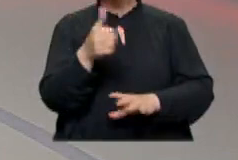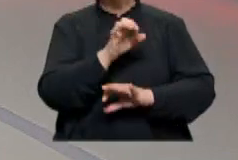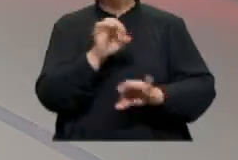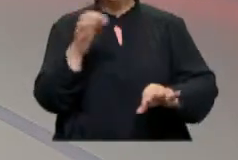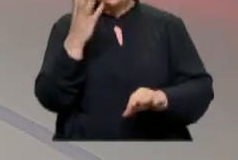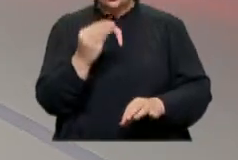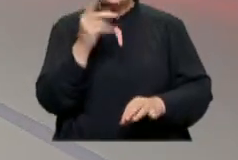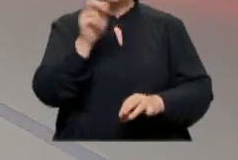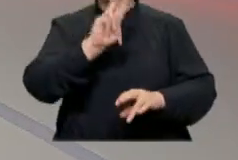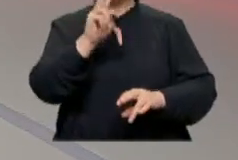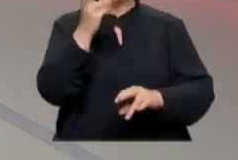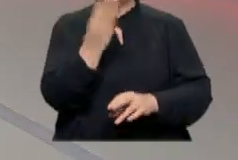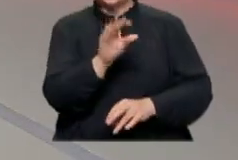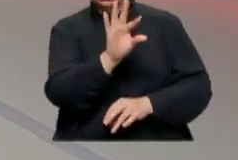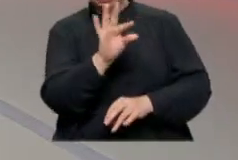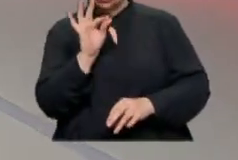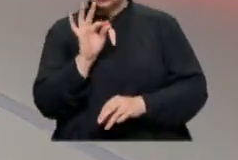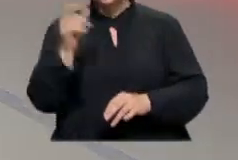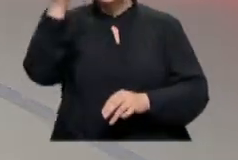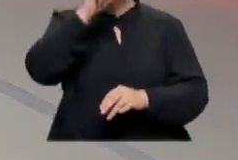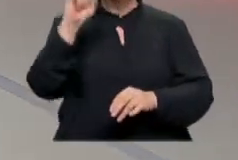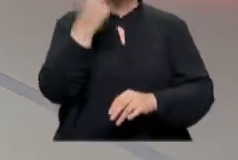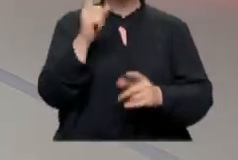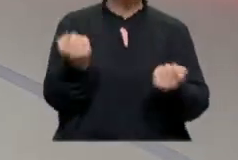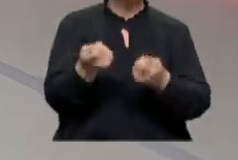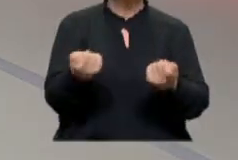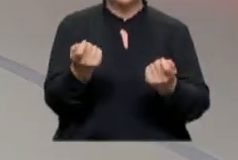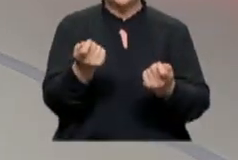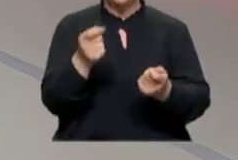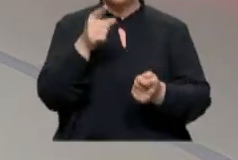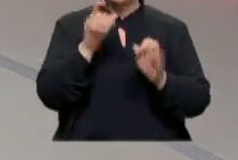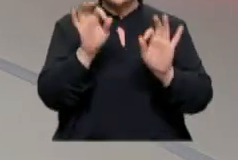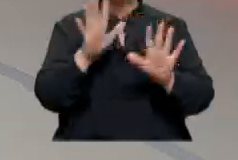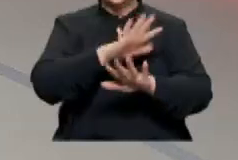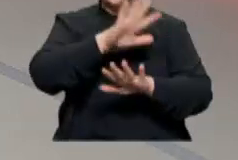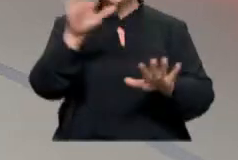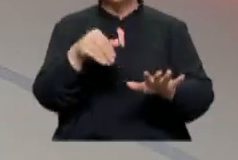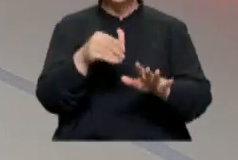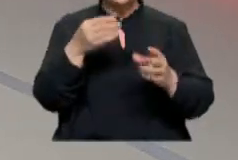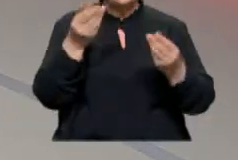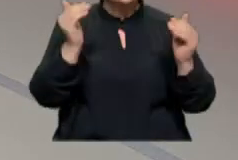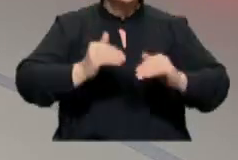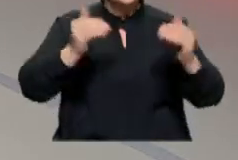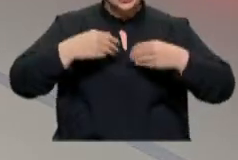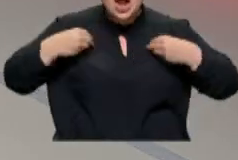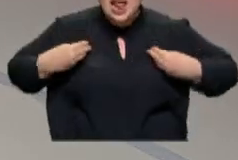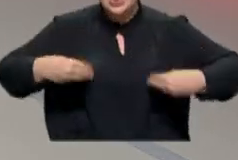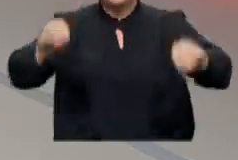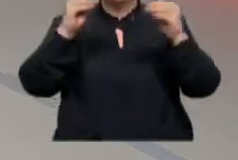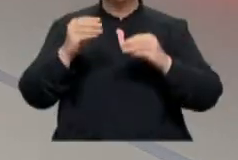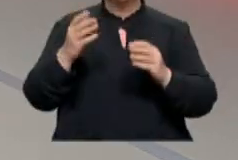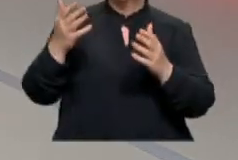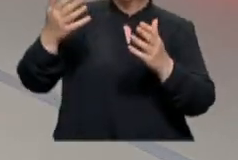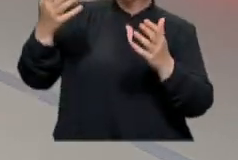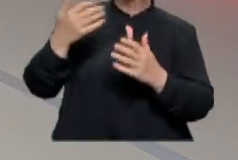değersizleştirerek bir model olarak bunu tercih edip ülke yönetmeye çalışıyorlar. Böylece her şeyi haraç mezat satalım, böylece